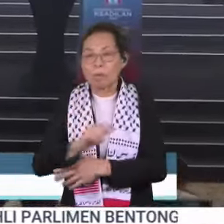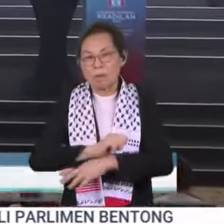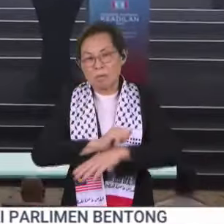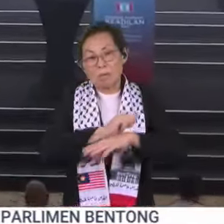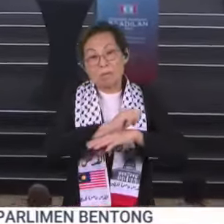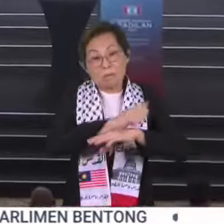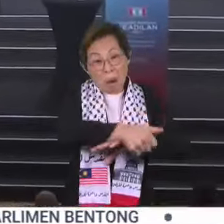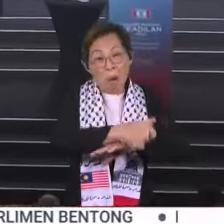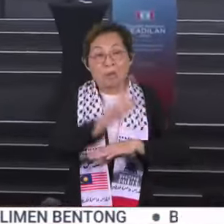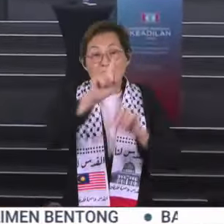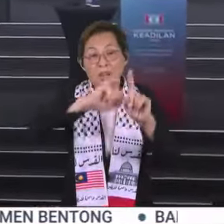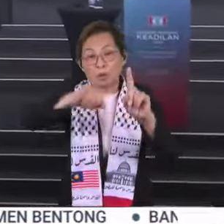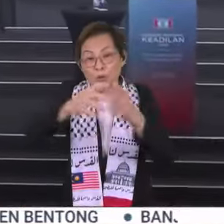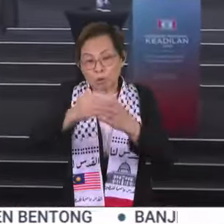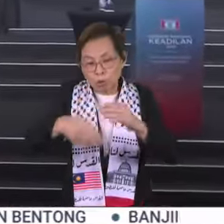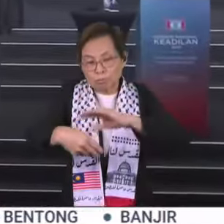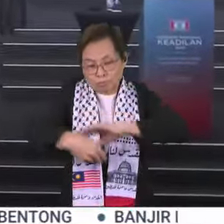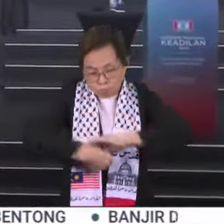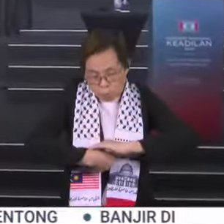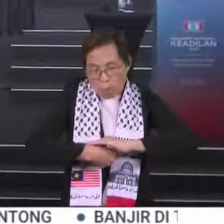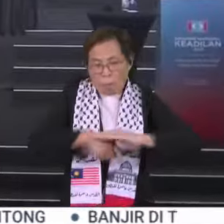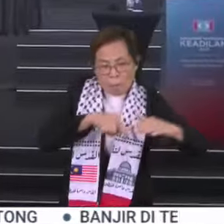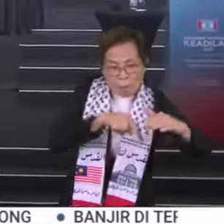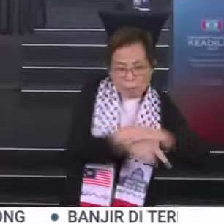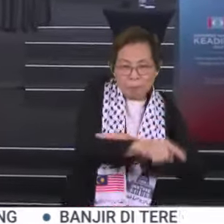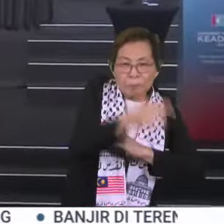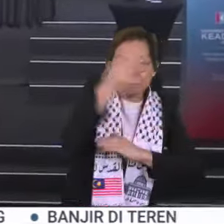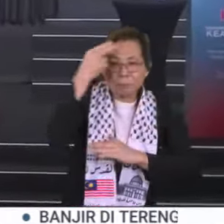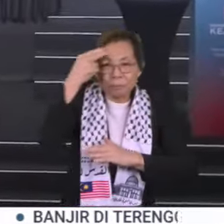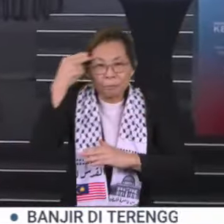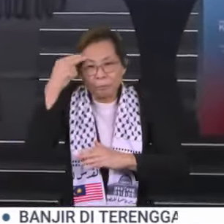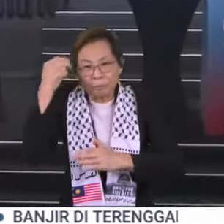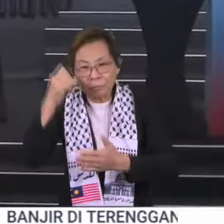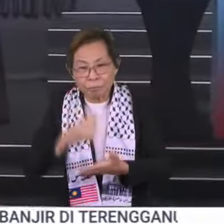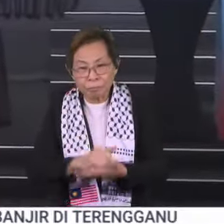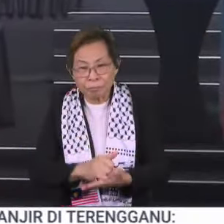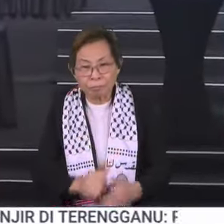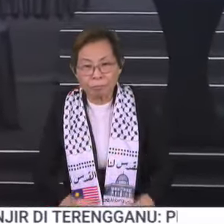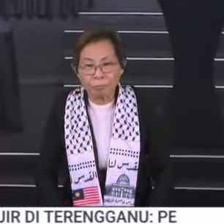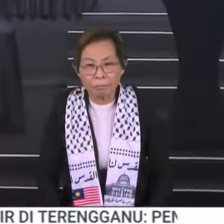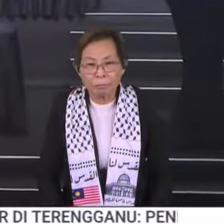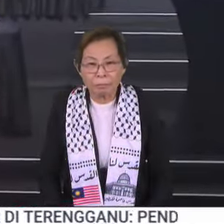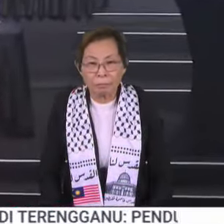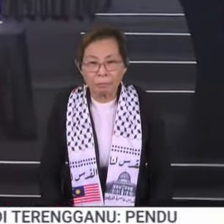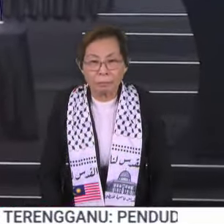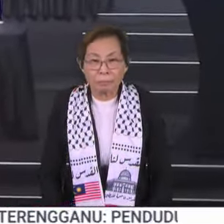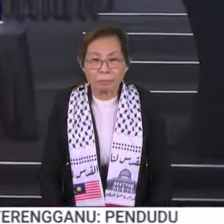mendakwa menerima R juta dalam kes Pembunuhan itu